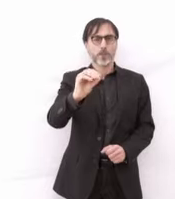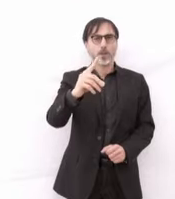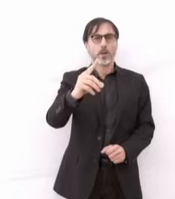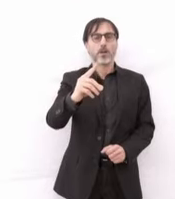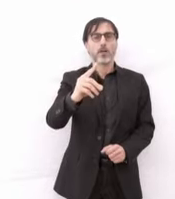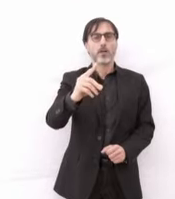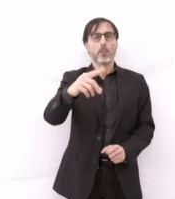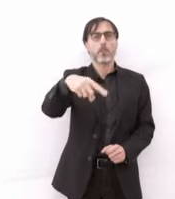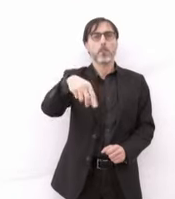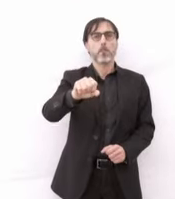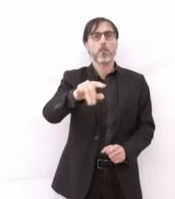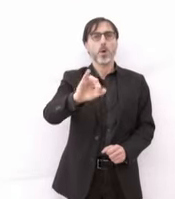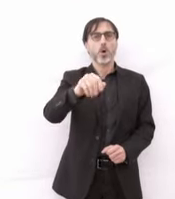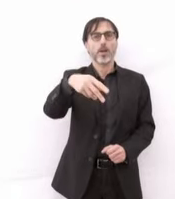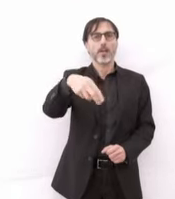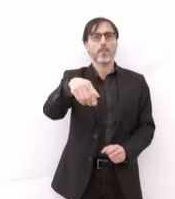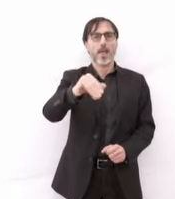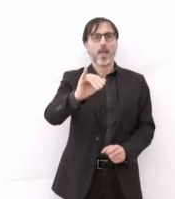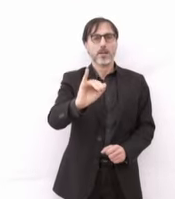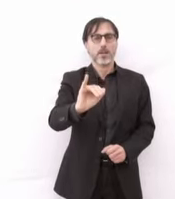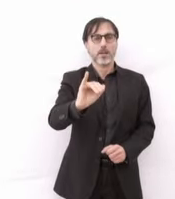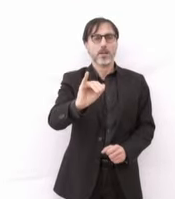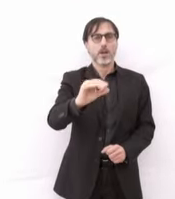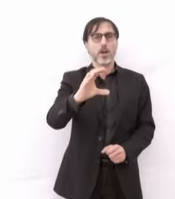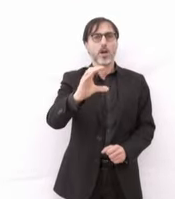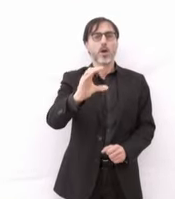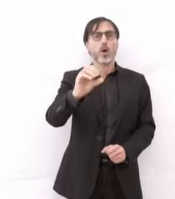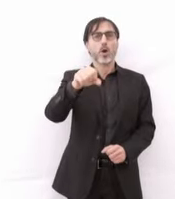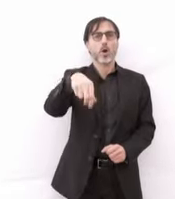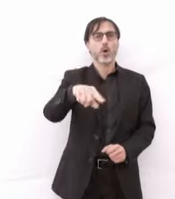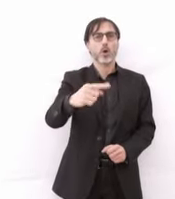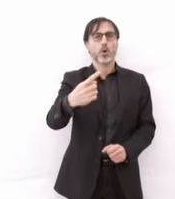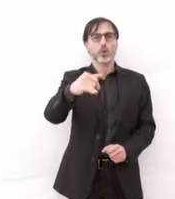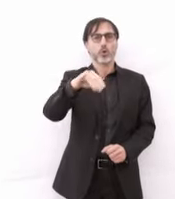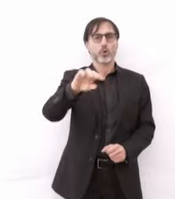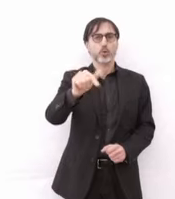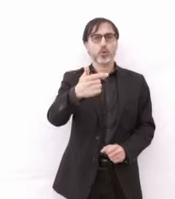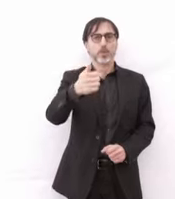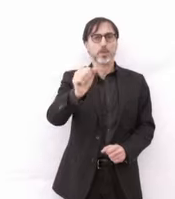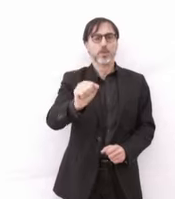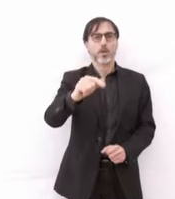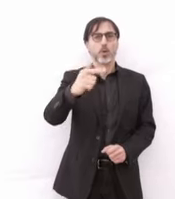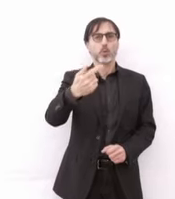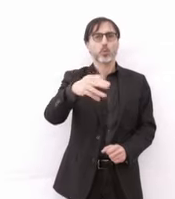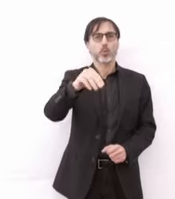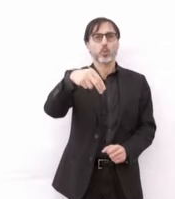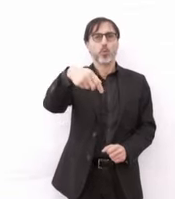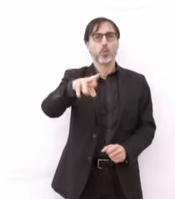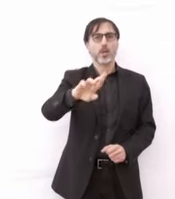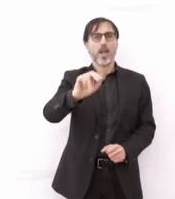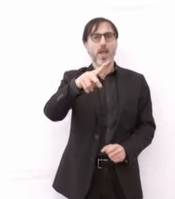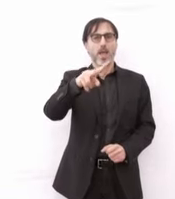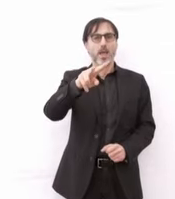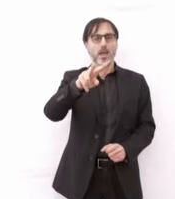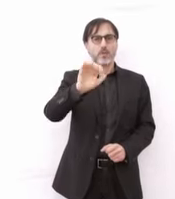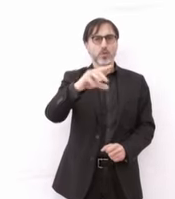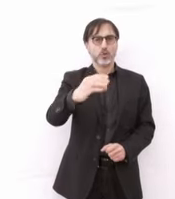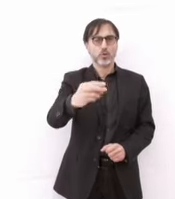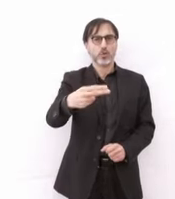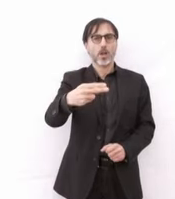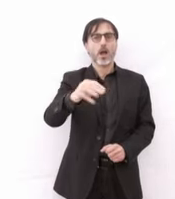Daniele Polimeni, Gianluca Congiusta, Pepe Tunevic, Emilio